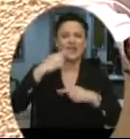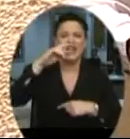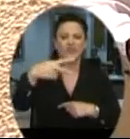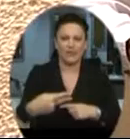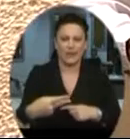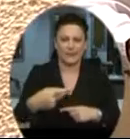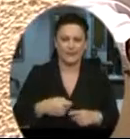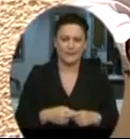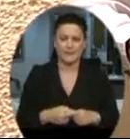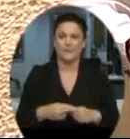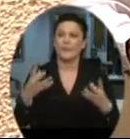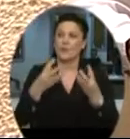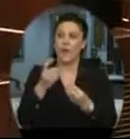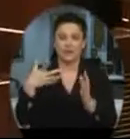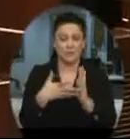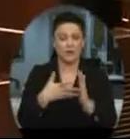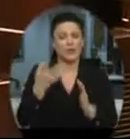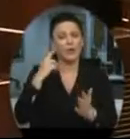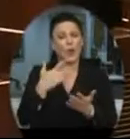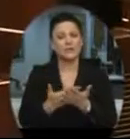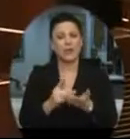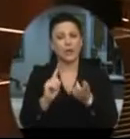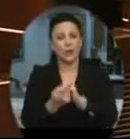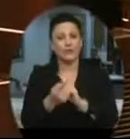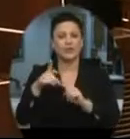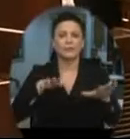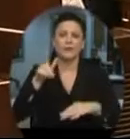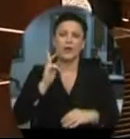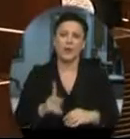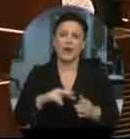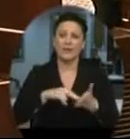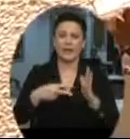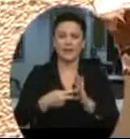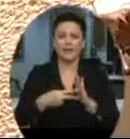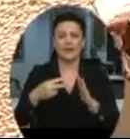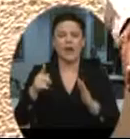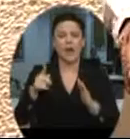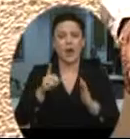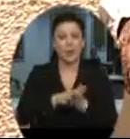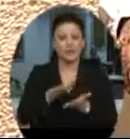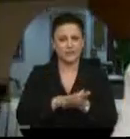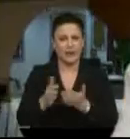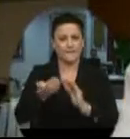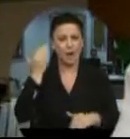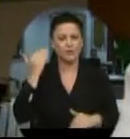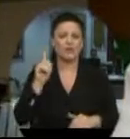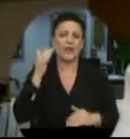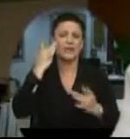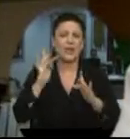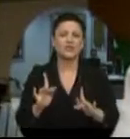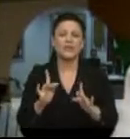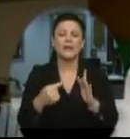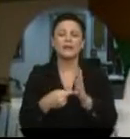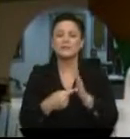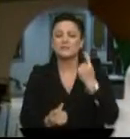הצעות חלופיות, כך שגם הממשלה תוכל לתכנן את מסגרת ההוצאה מראש, אך גם יתחשבו בנסיבות משתנות. אין שום